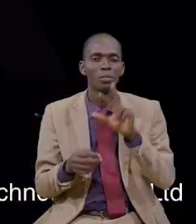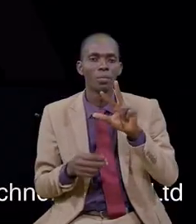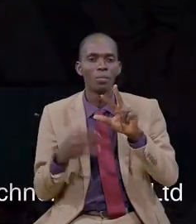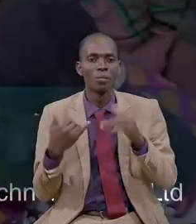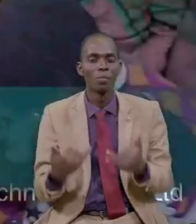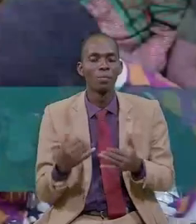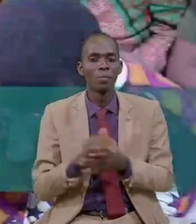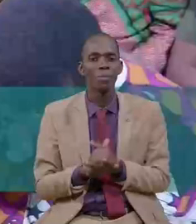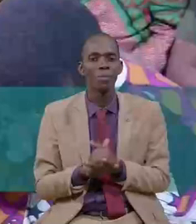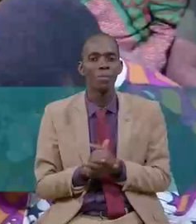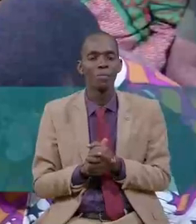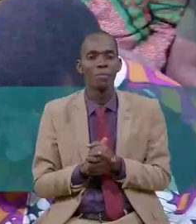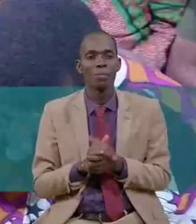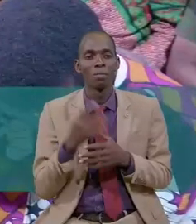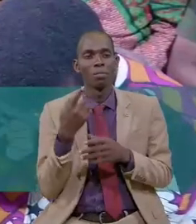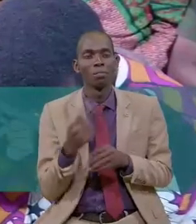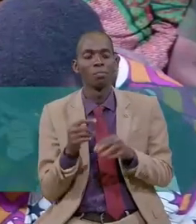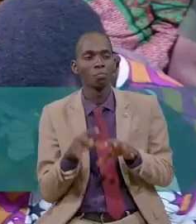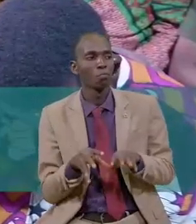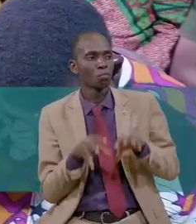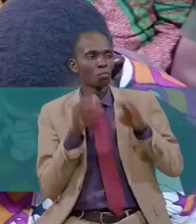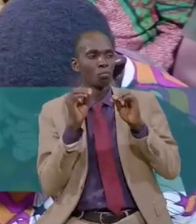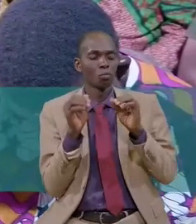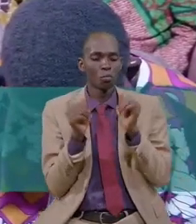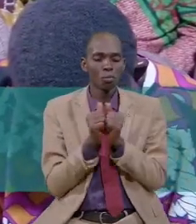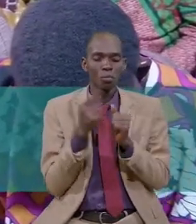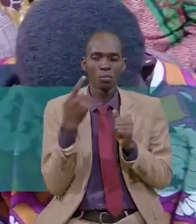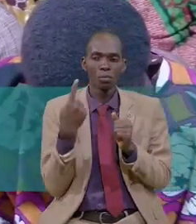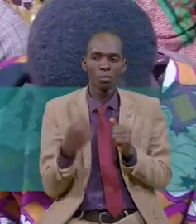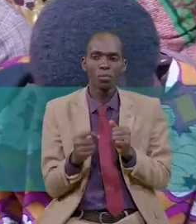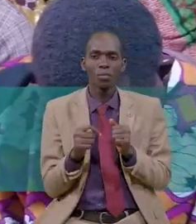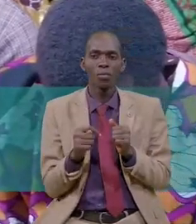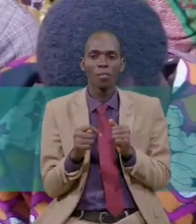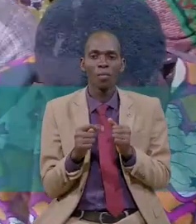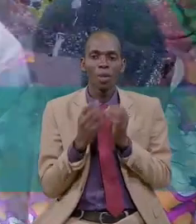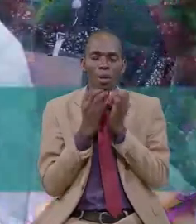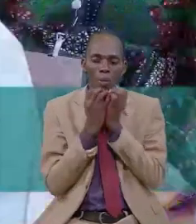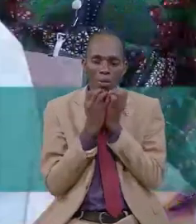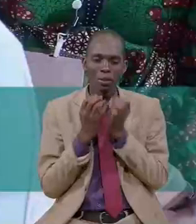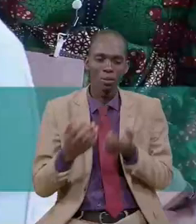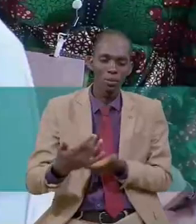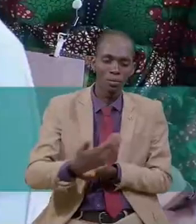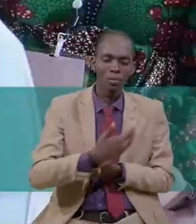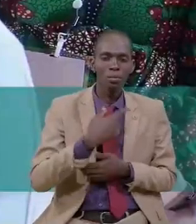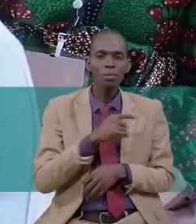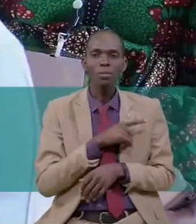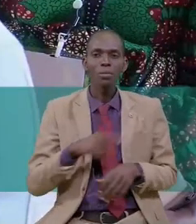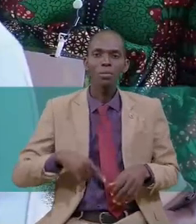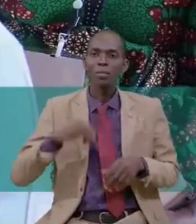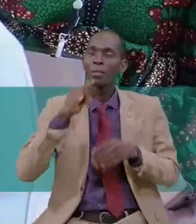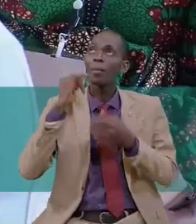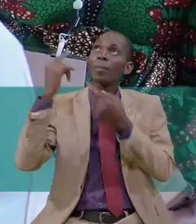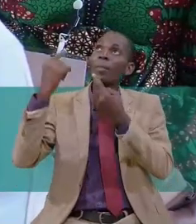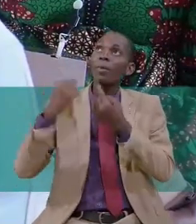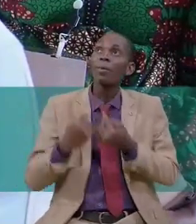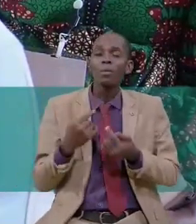point, l'enlèvement pour la précieuse moisson. Le Seigneur revient encore. Et